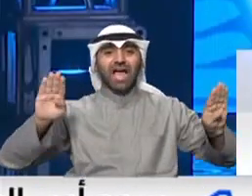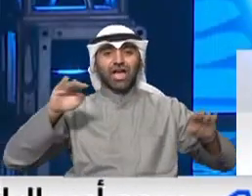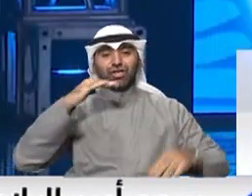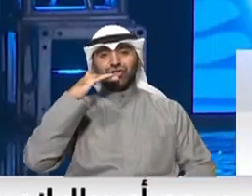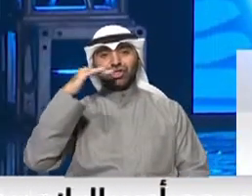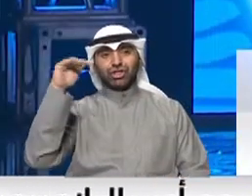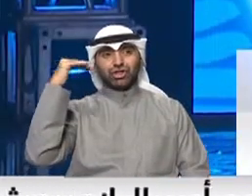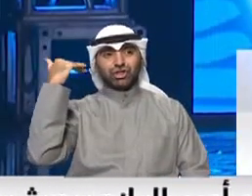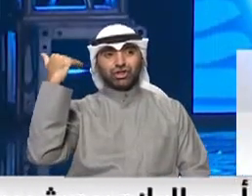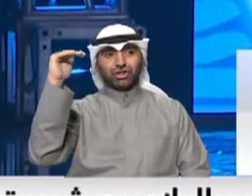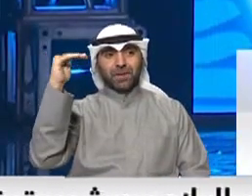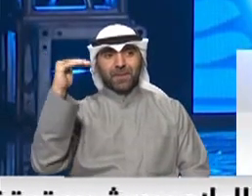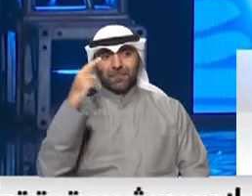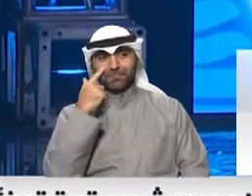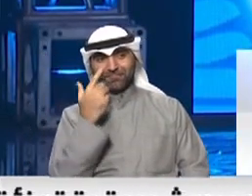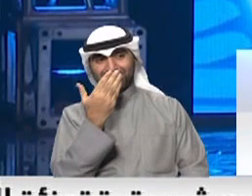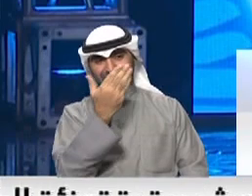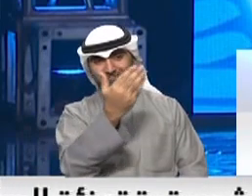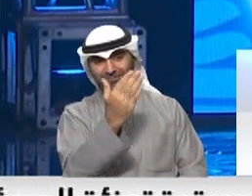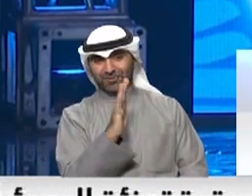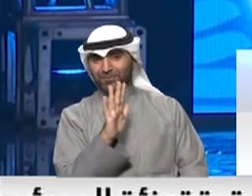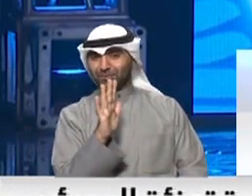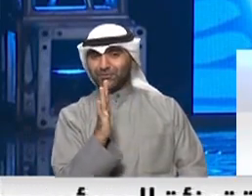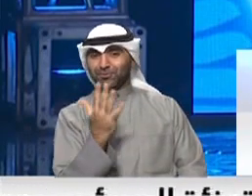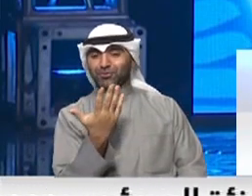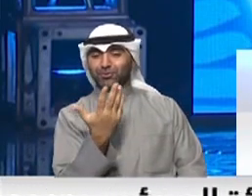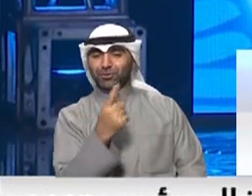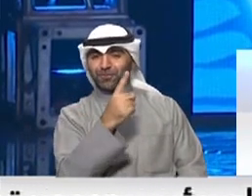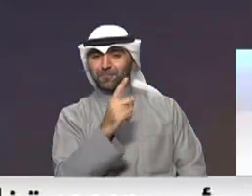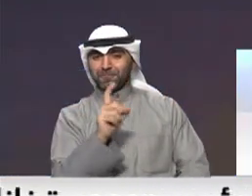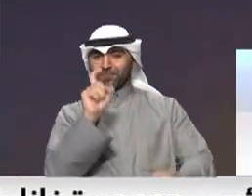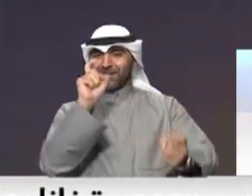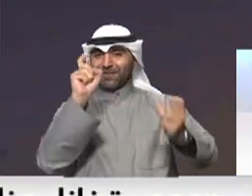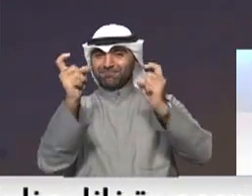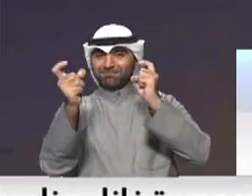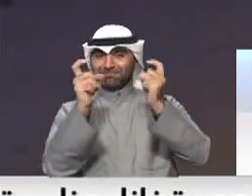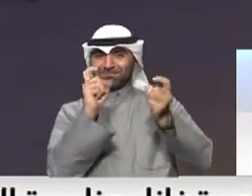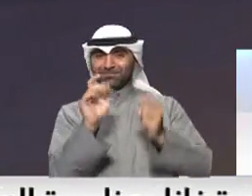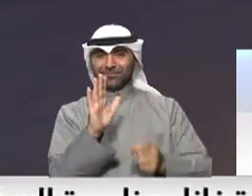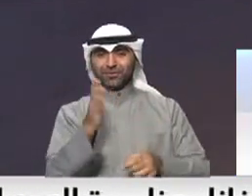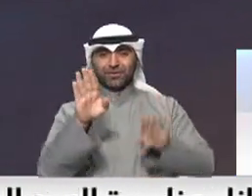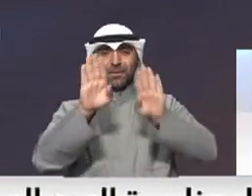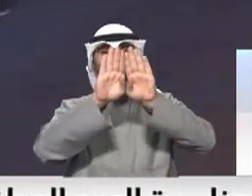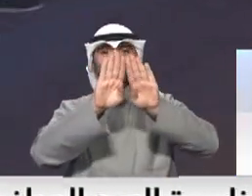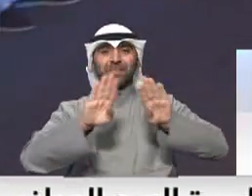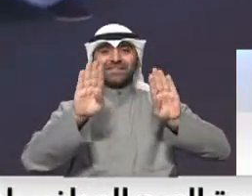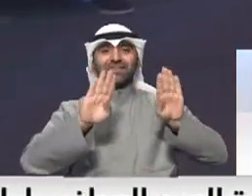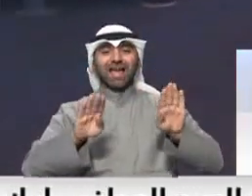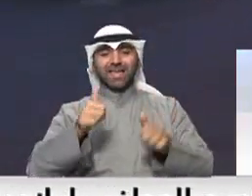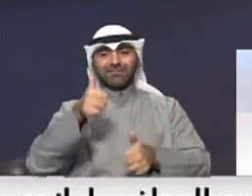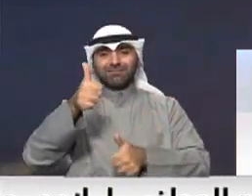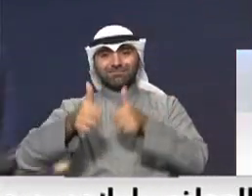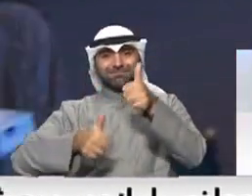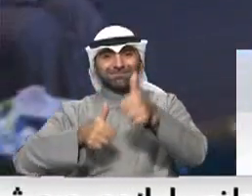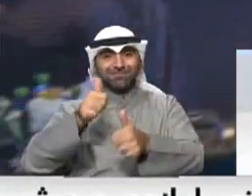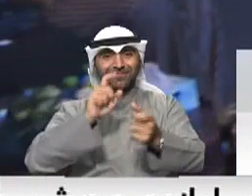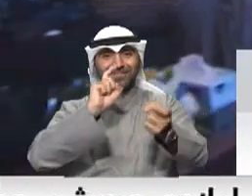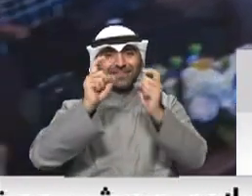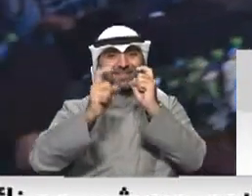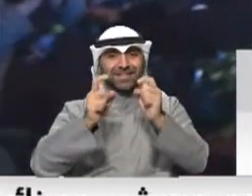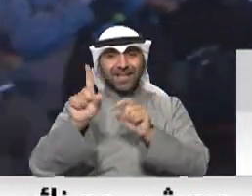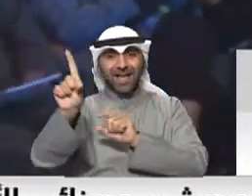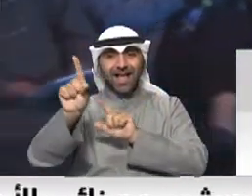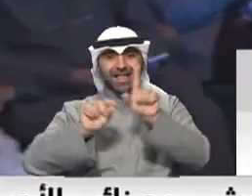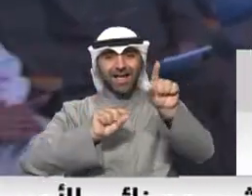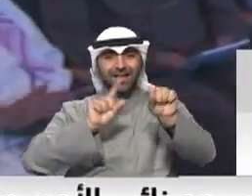شخصية المهرجان الفنانة القديرة سعاد عبد الله تكريما لمسيرتها الطويلة في الحركة